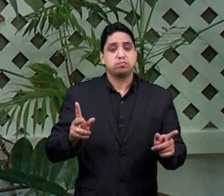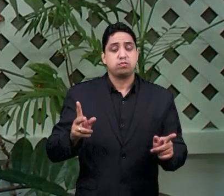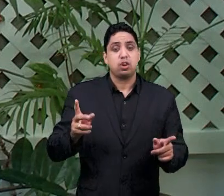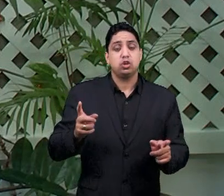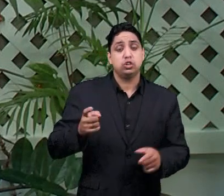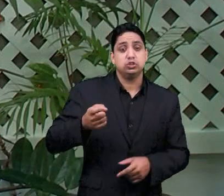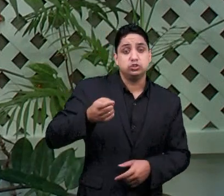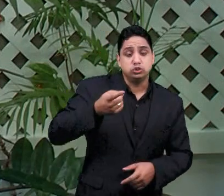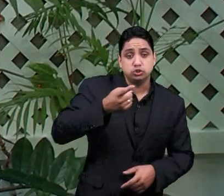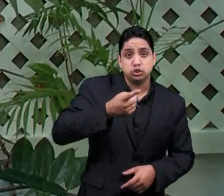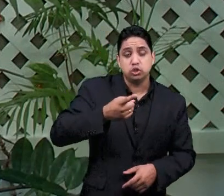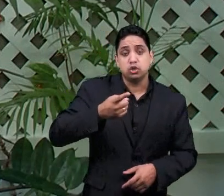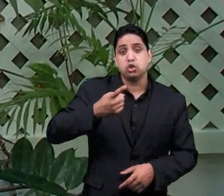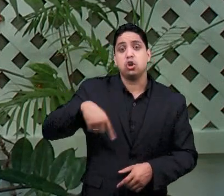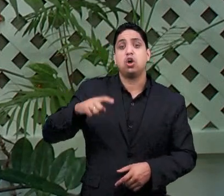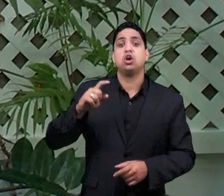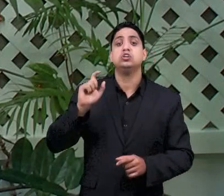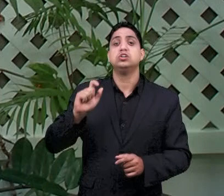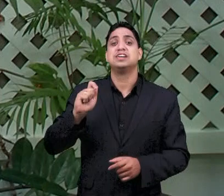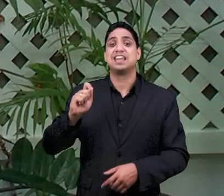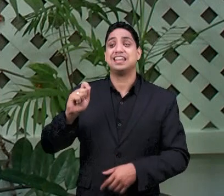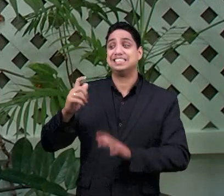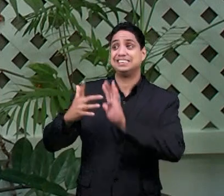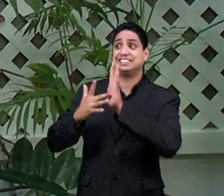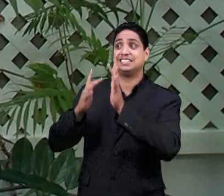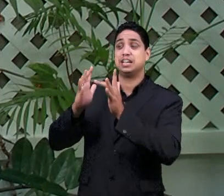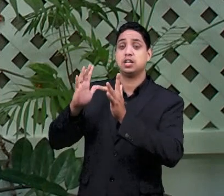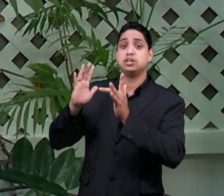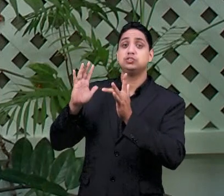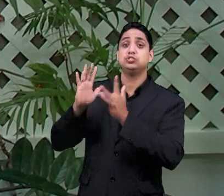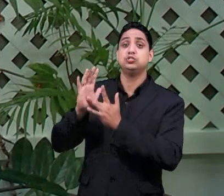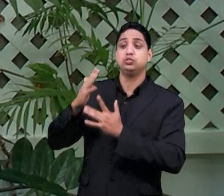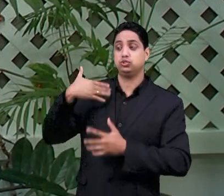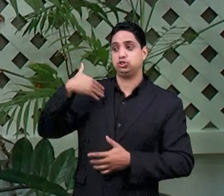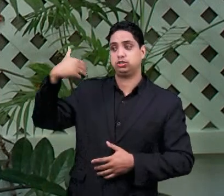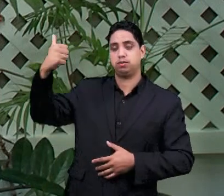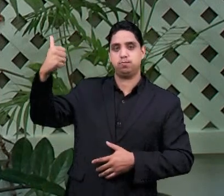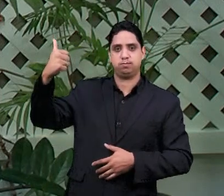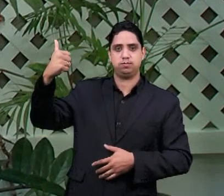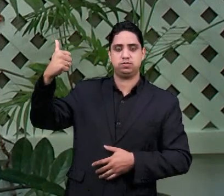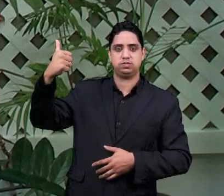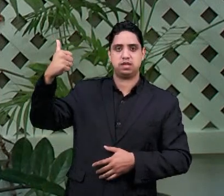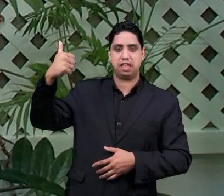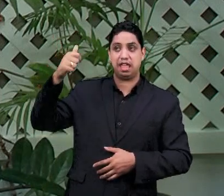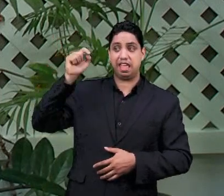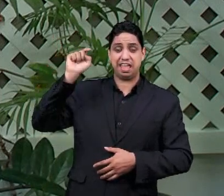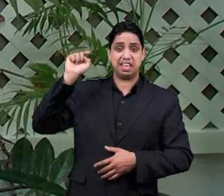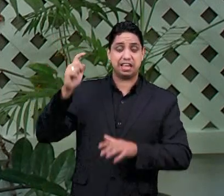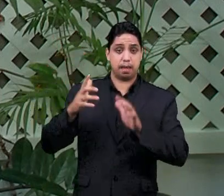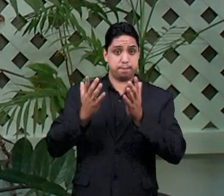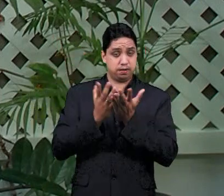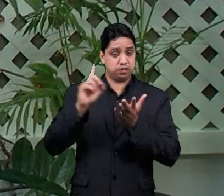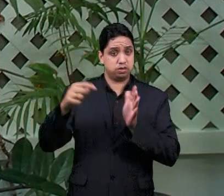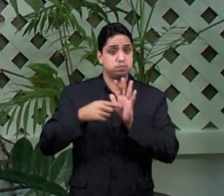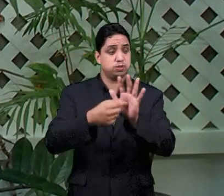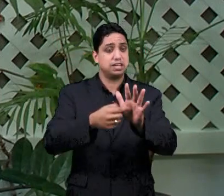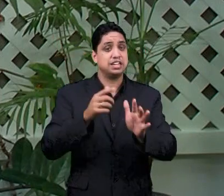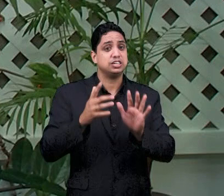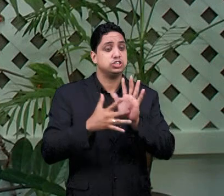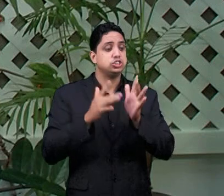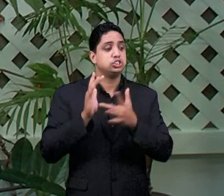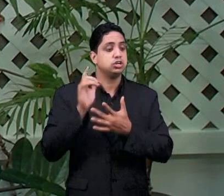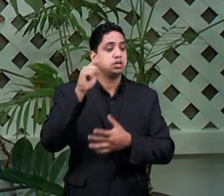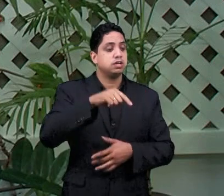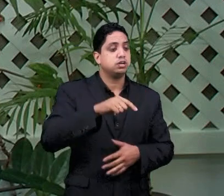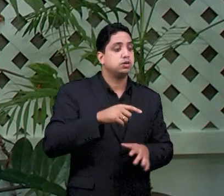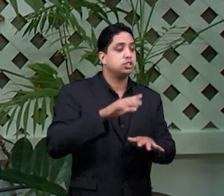qui cherche l'homme, c'est Jésus. Le texte dit, il est venu chercher ceux qui étaient perdus. Il nous aime, nous l'aimons, parce qu'il nous a aimés